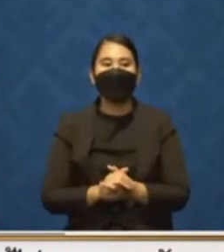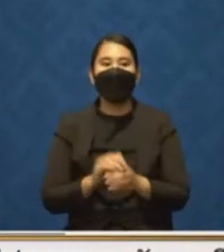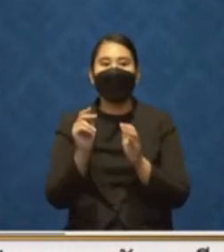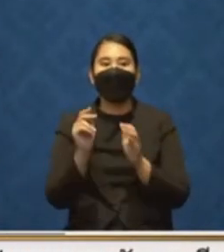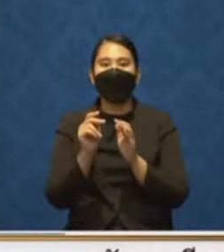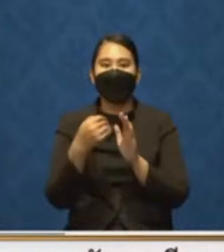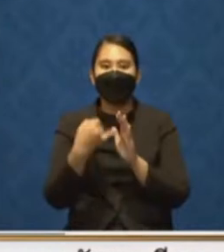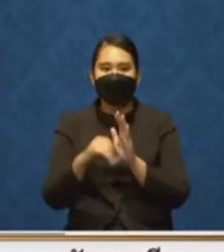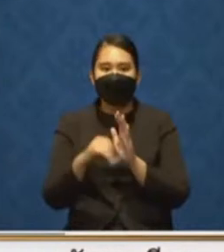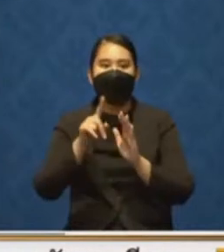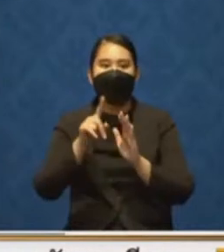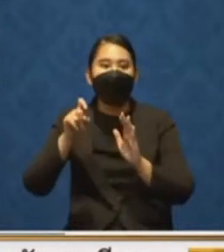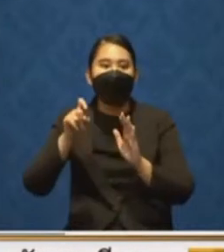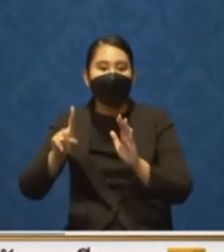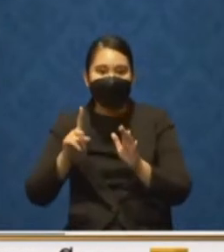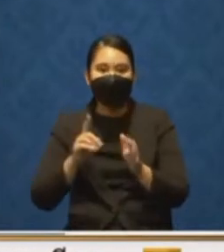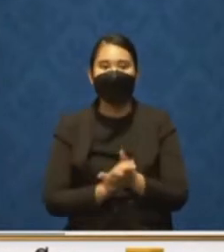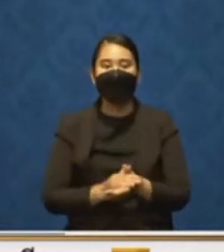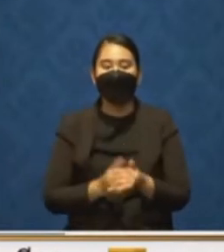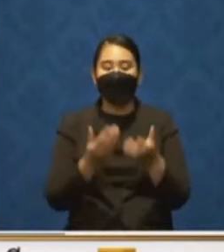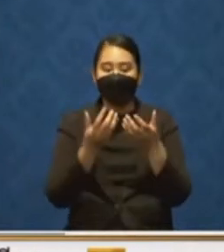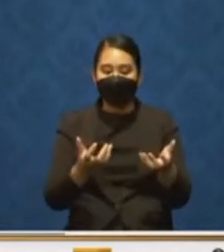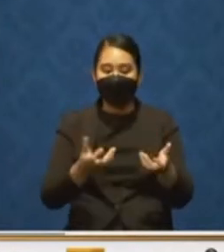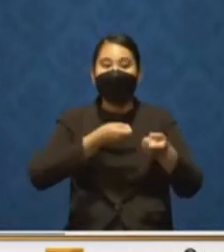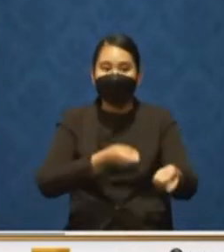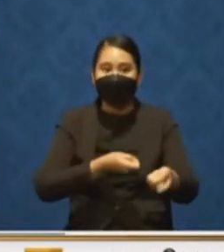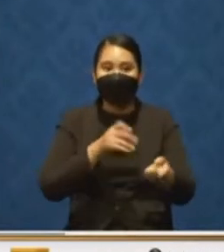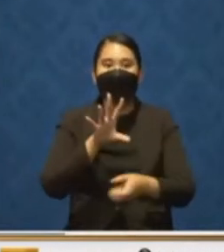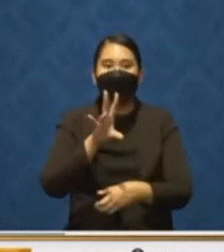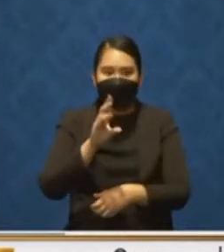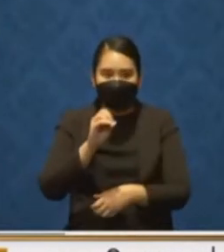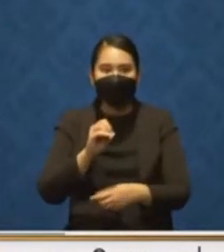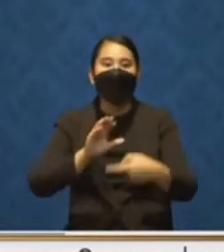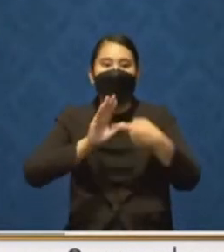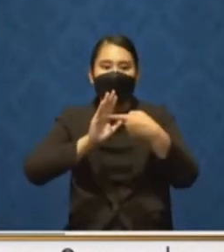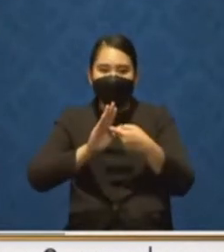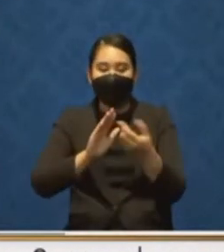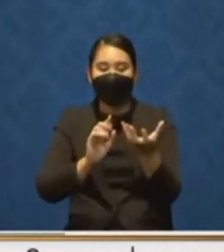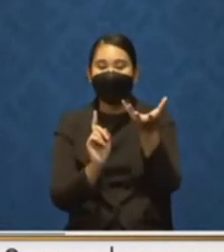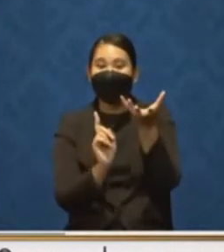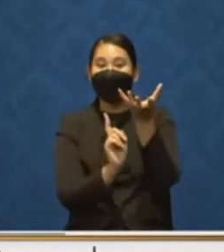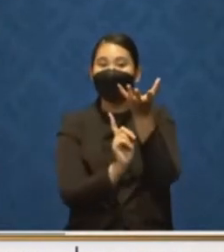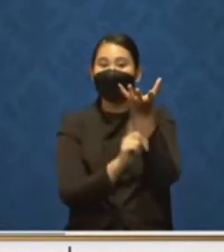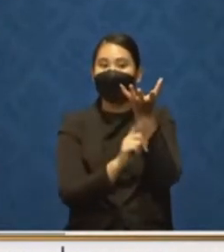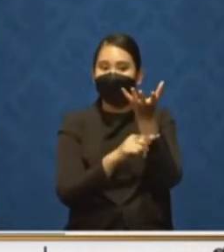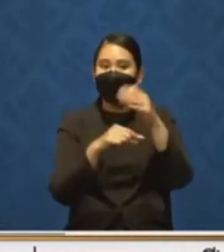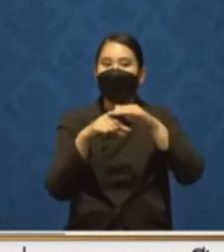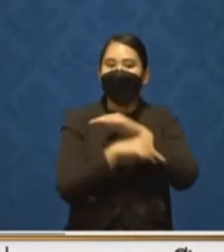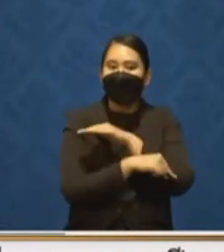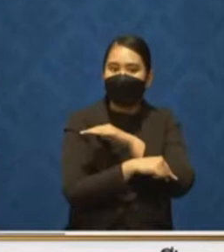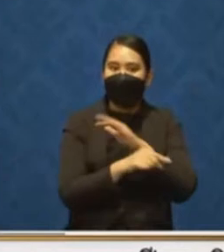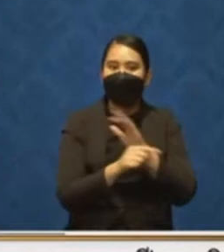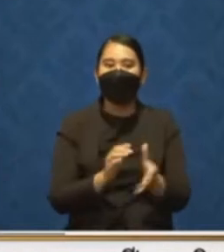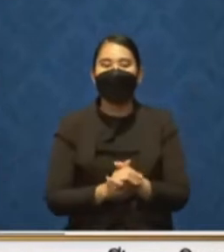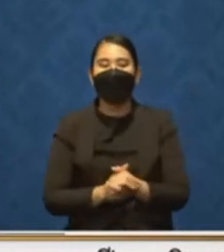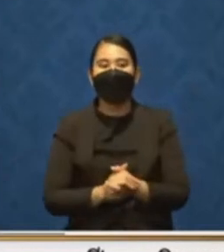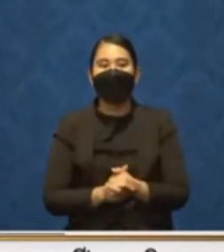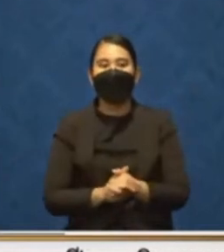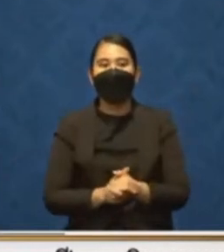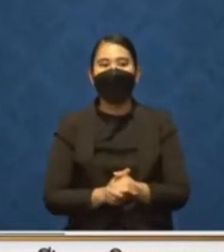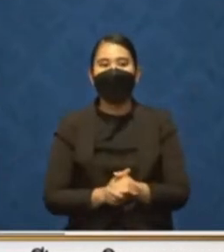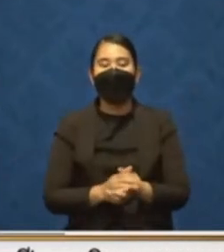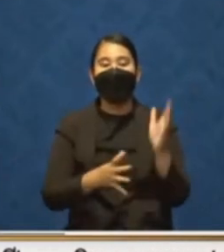ถ้าเป็นสินค้าเกษตร 70อดีตเช่นโกงตาชั่งโกงตาชั่งข้าวมั่งโกงตาชั่งมันไม่โกง